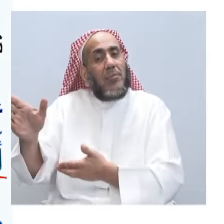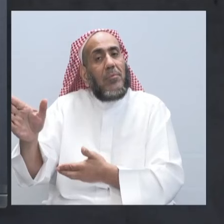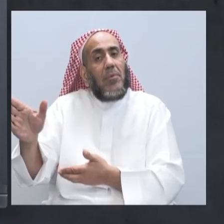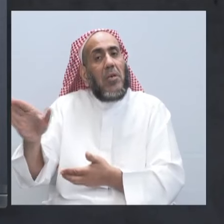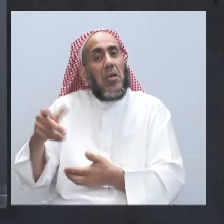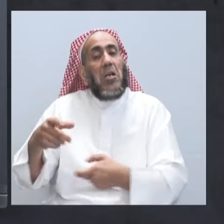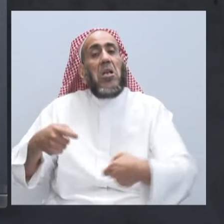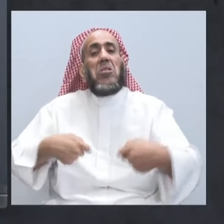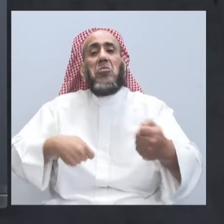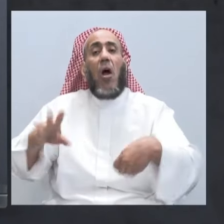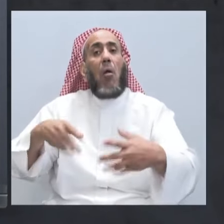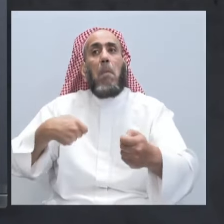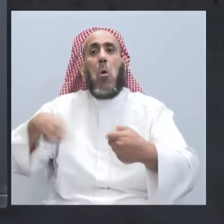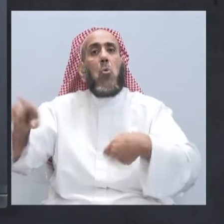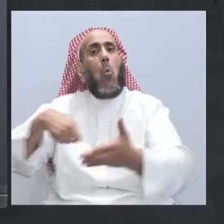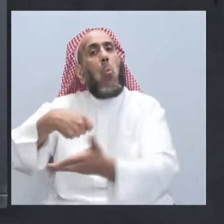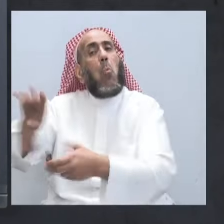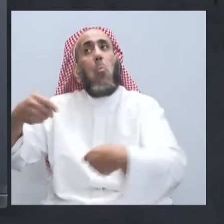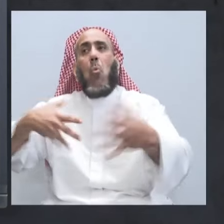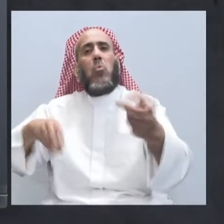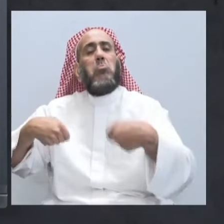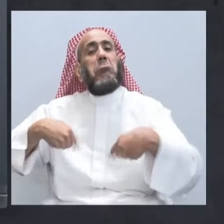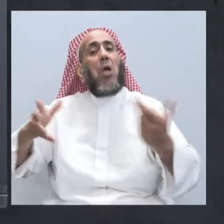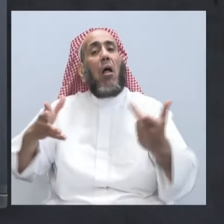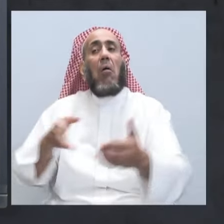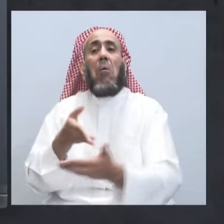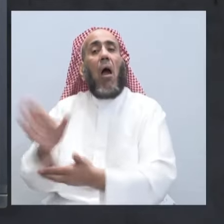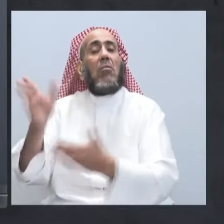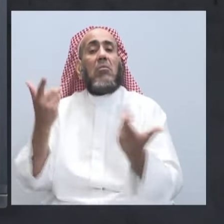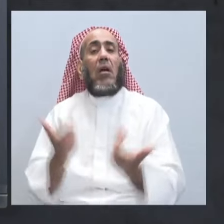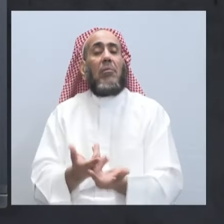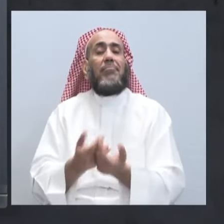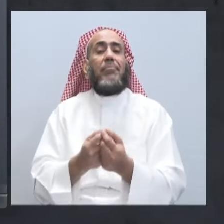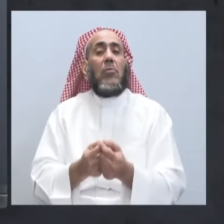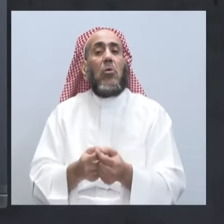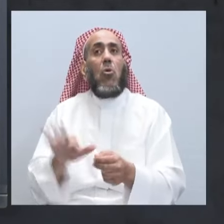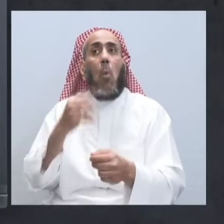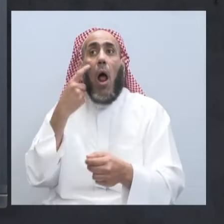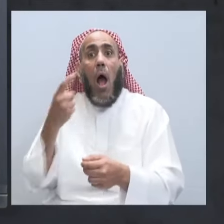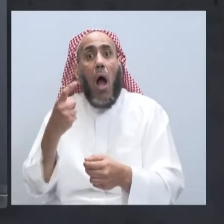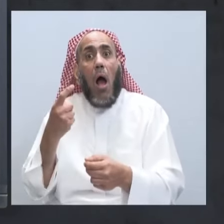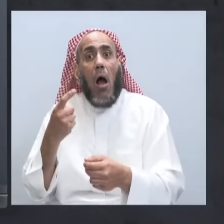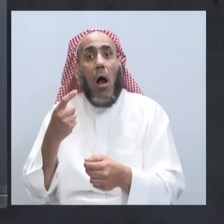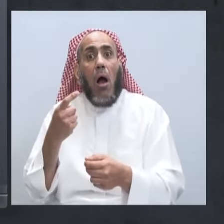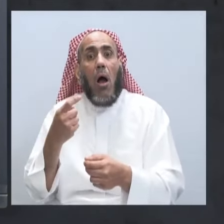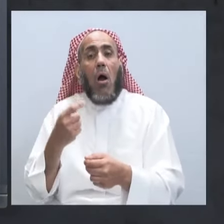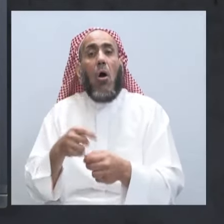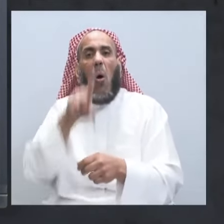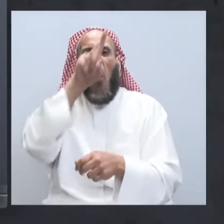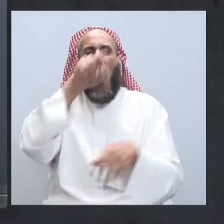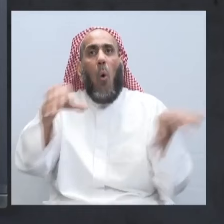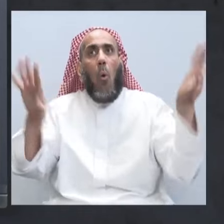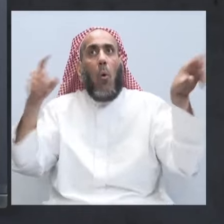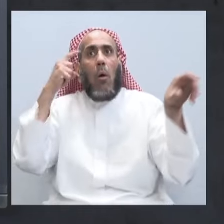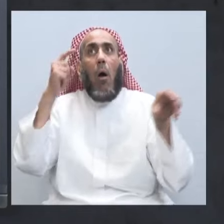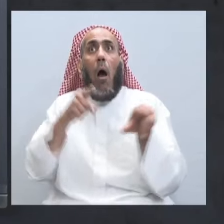الى تجارته واضح هو خرج الى التجاره ثم راى غراب